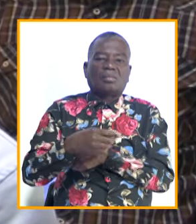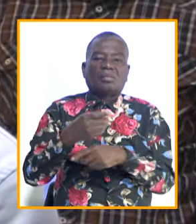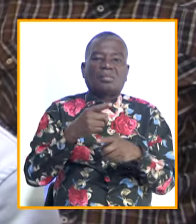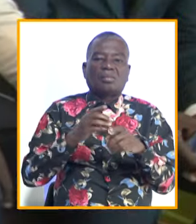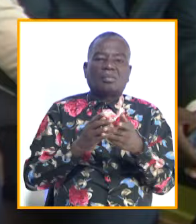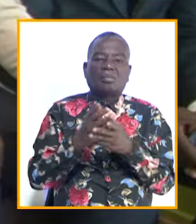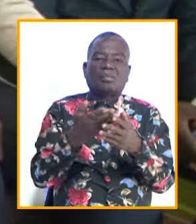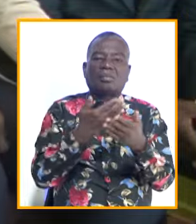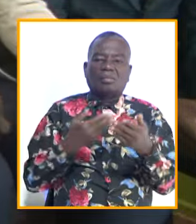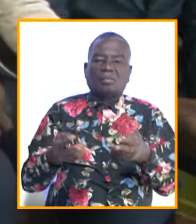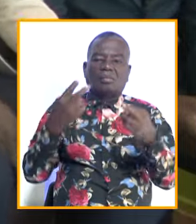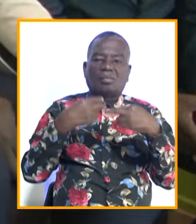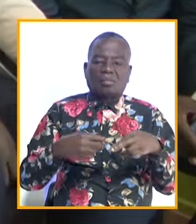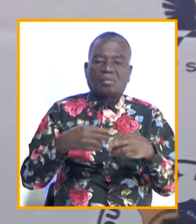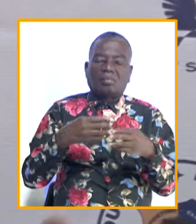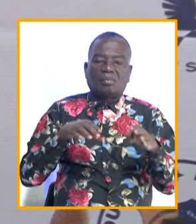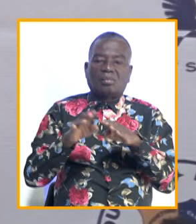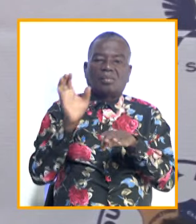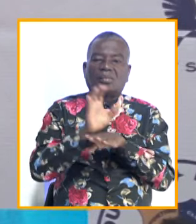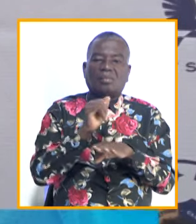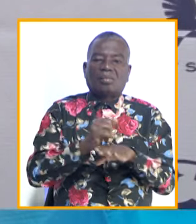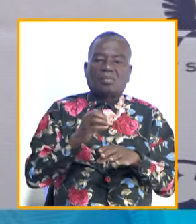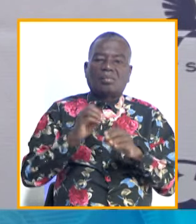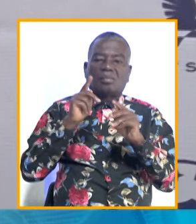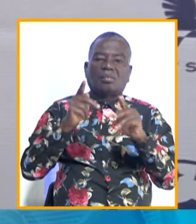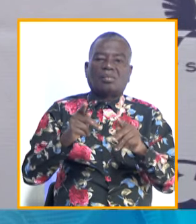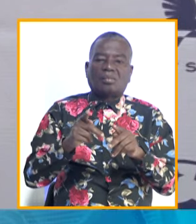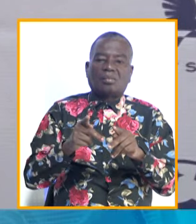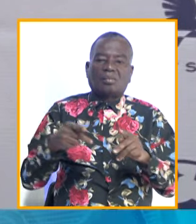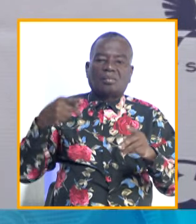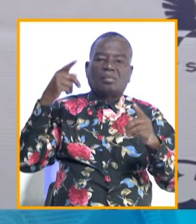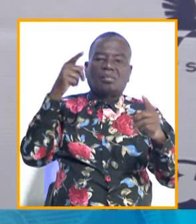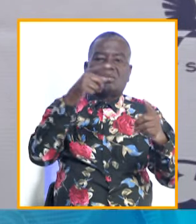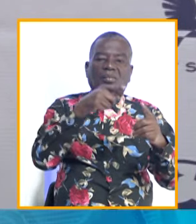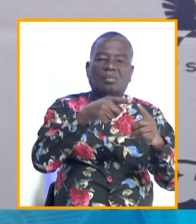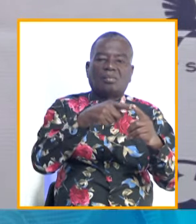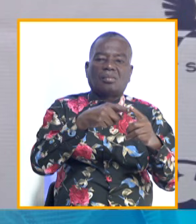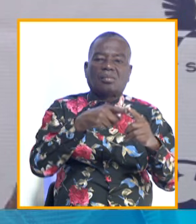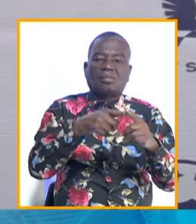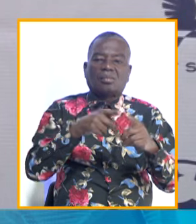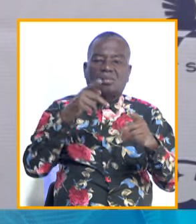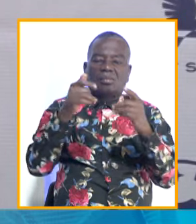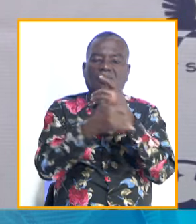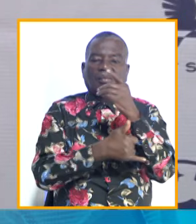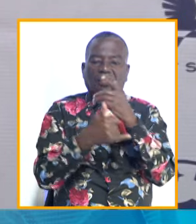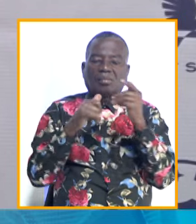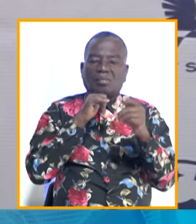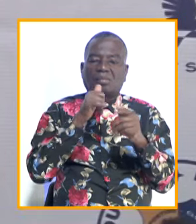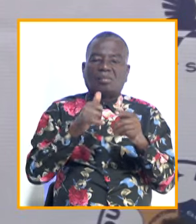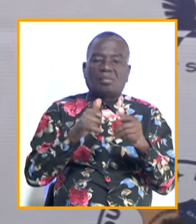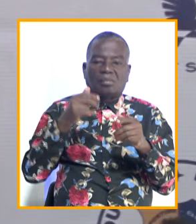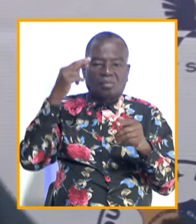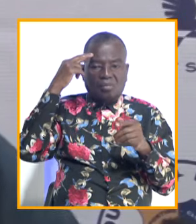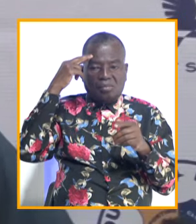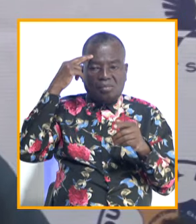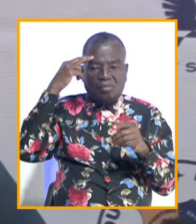proposer ses services en Côte d'Ivoire, il a osé venir me rejoindre à Djibouti, un pays qui n'est pas reconnu en